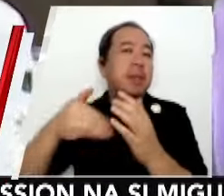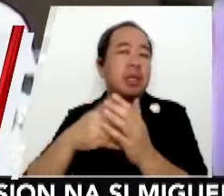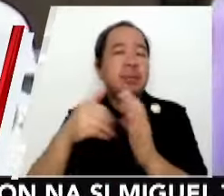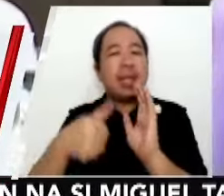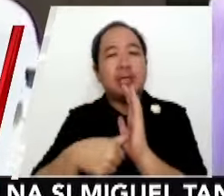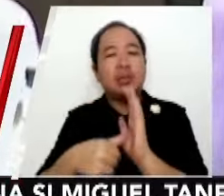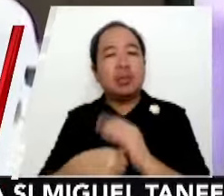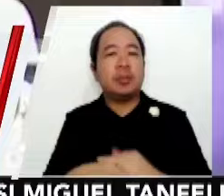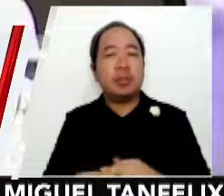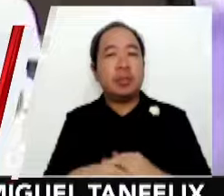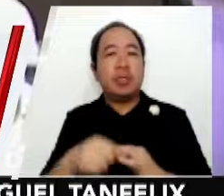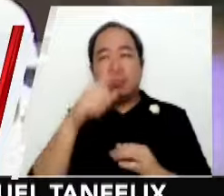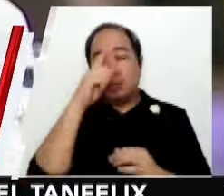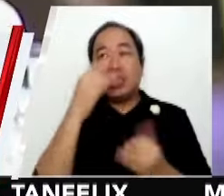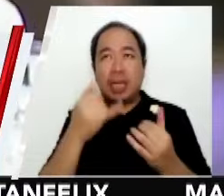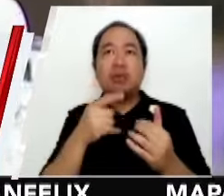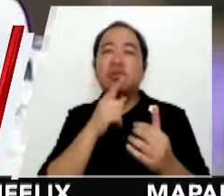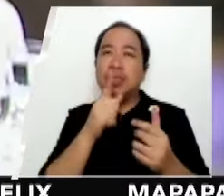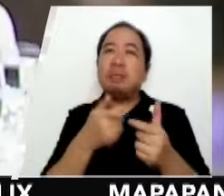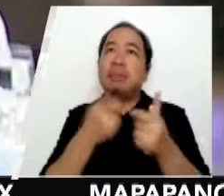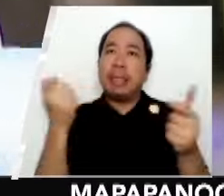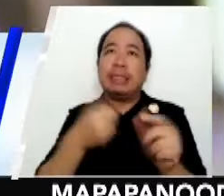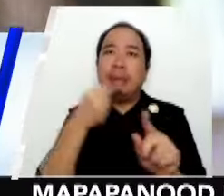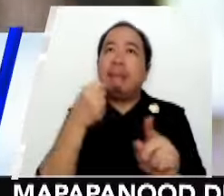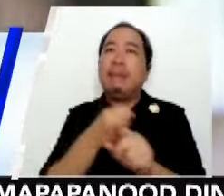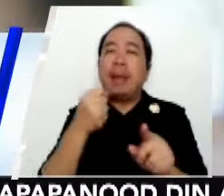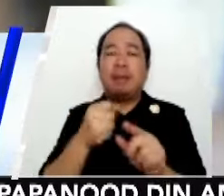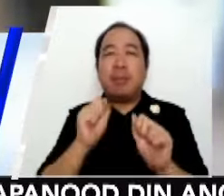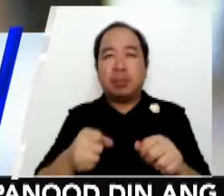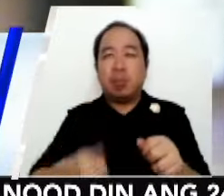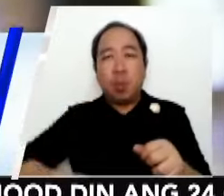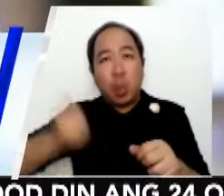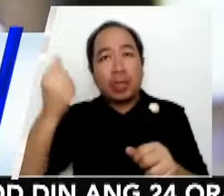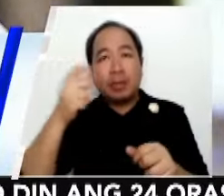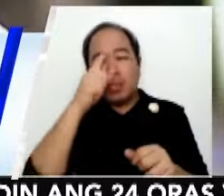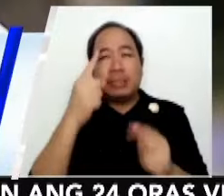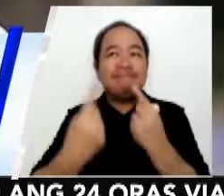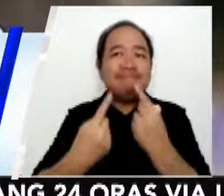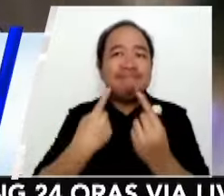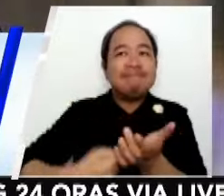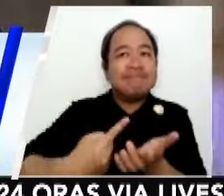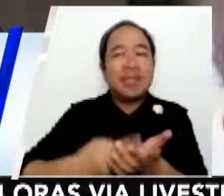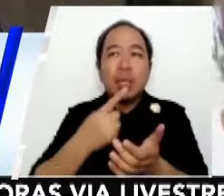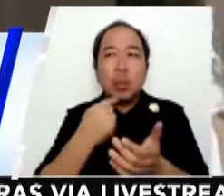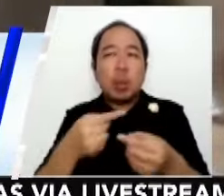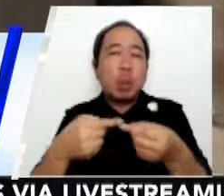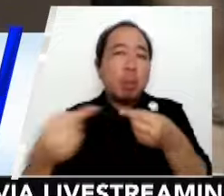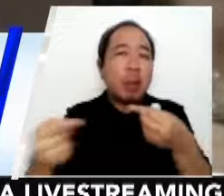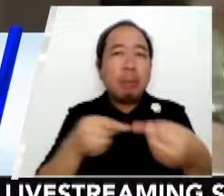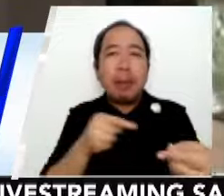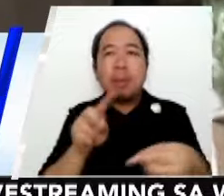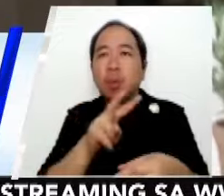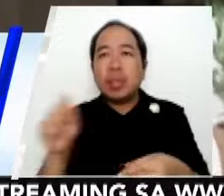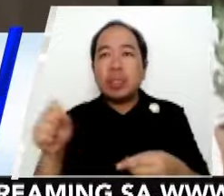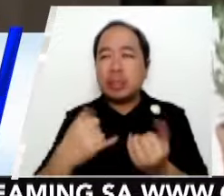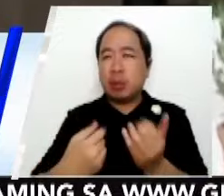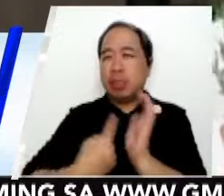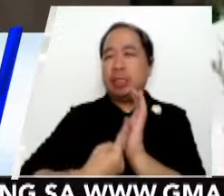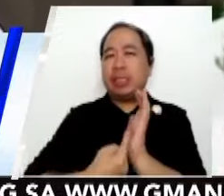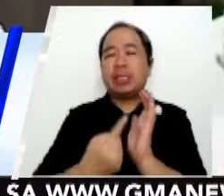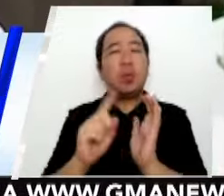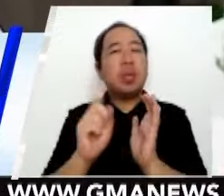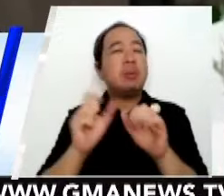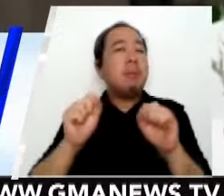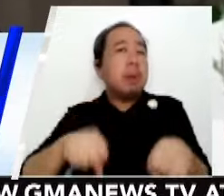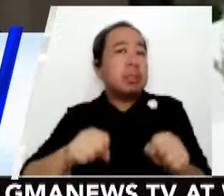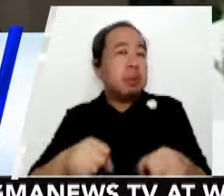halos mag-uusap-usap na lang kami kung sino yung ilalaban at magpag-uusap-usapan na rin lang namin kung ano ang mangyayari